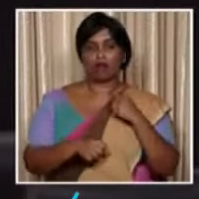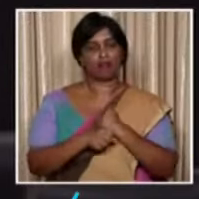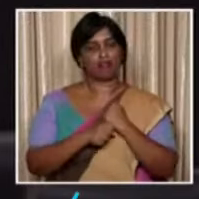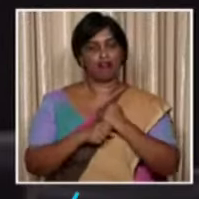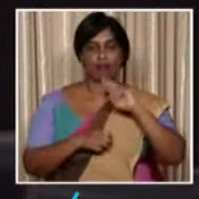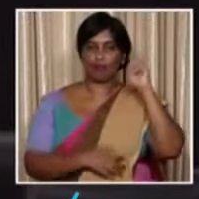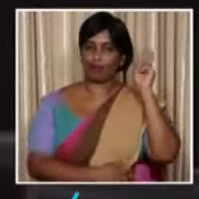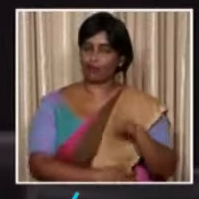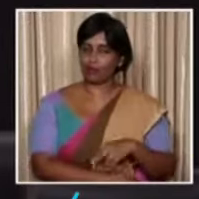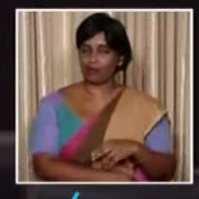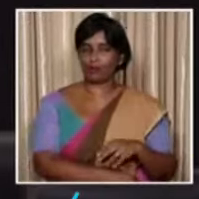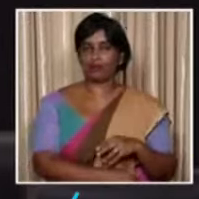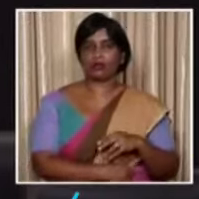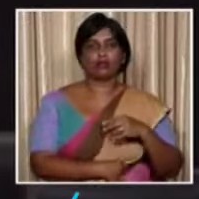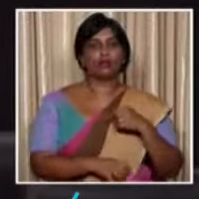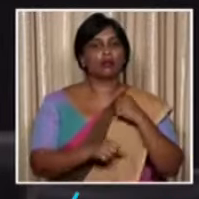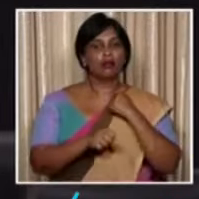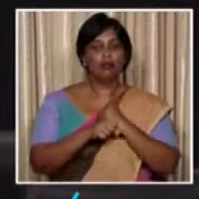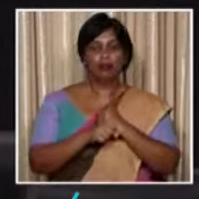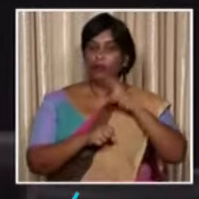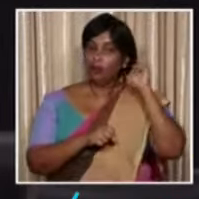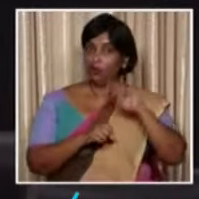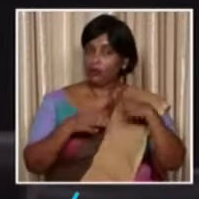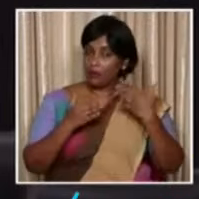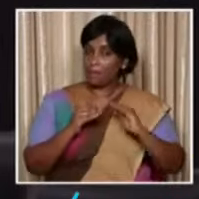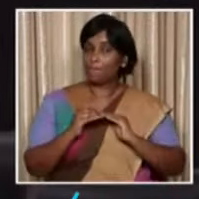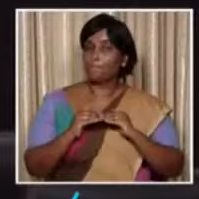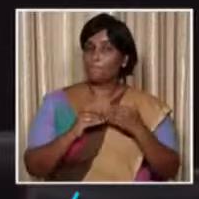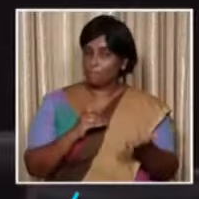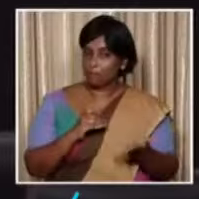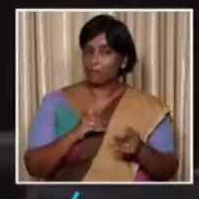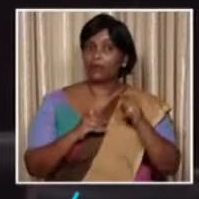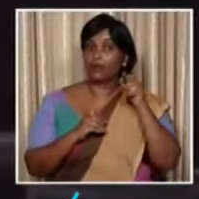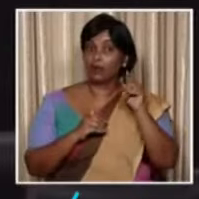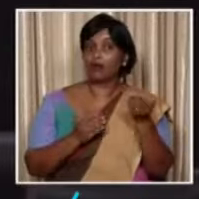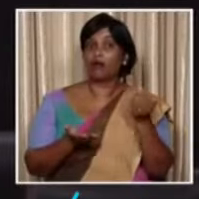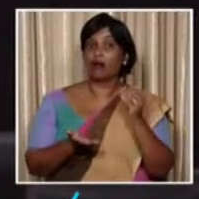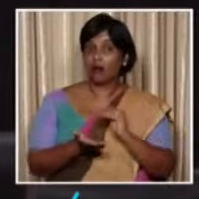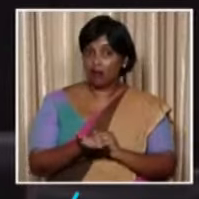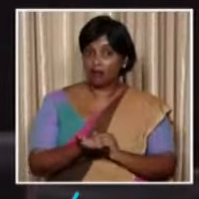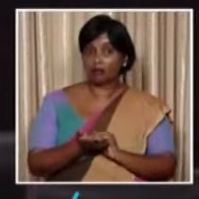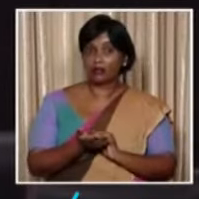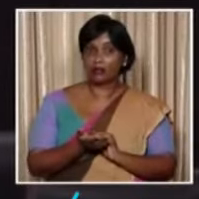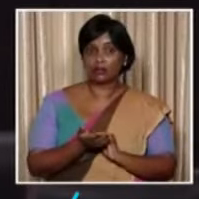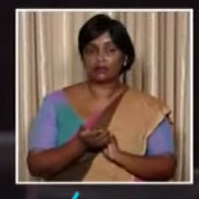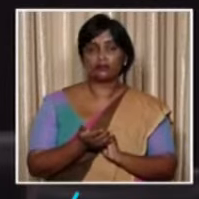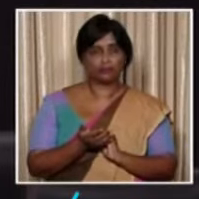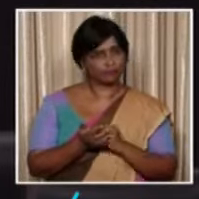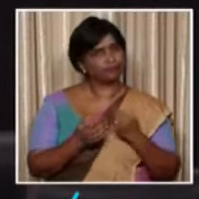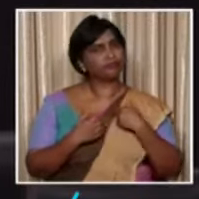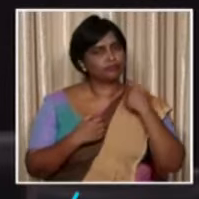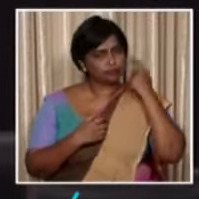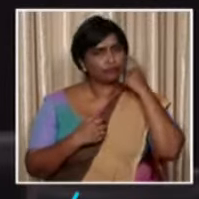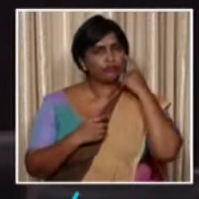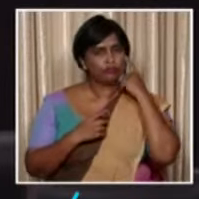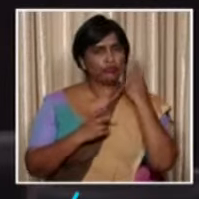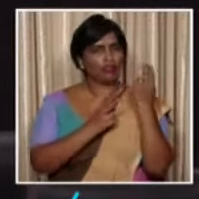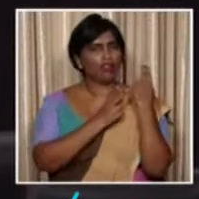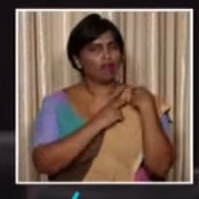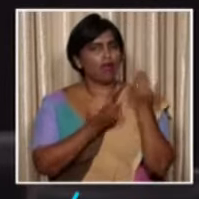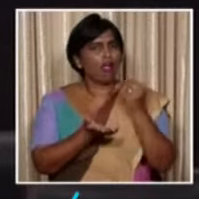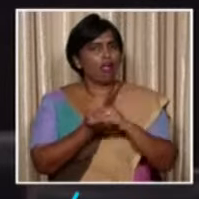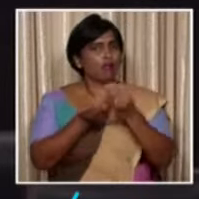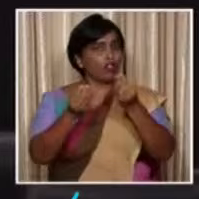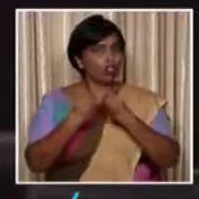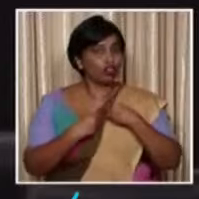වගකීම කළා ආණ්ඩුව ගෙනාවා ආණ්ඩුව ගෙනාවට පස්සේ එතුමා නැවත ජනවරමට ගරු කරලා මං හිතනවා මට එතුමා මේ තනතුර නැවත